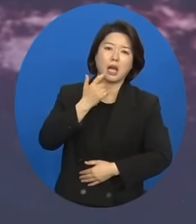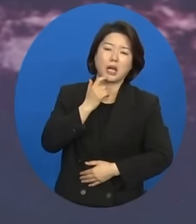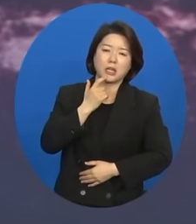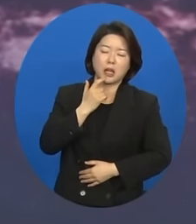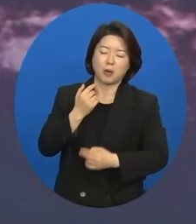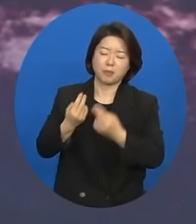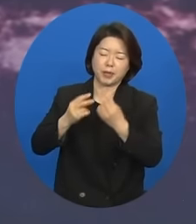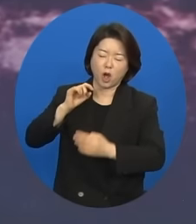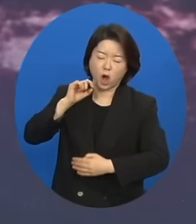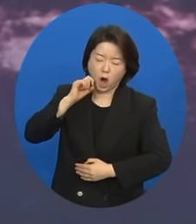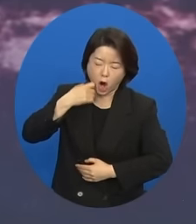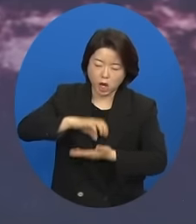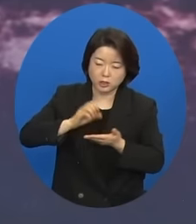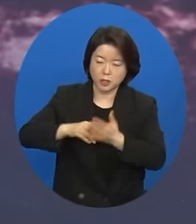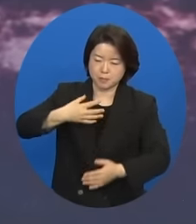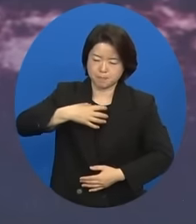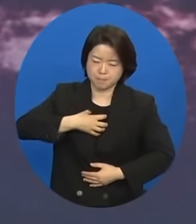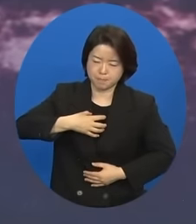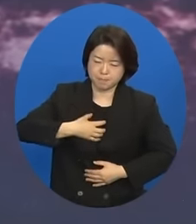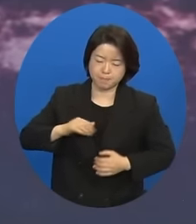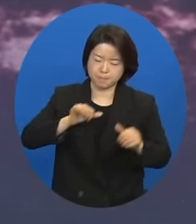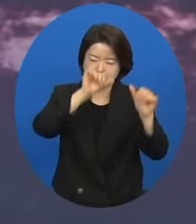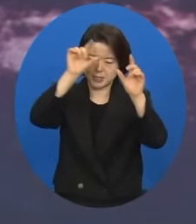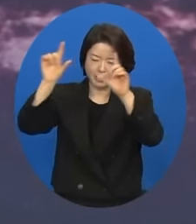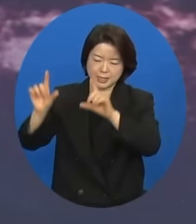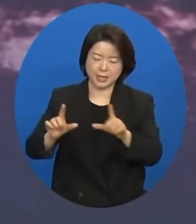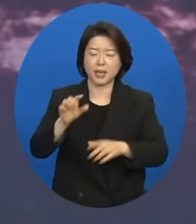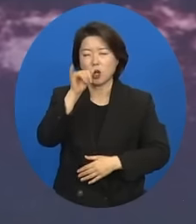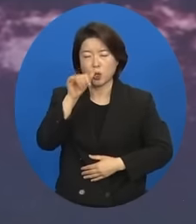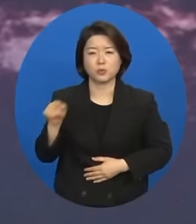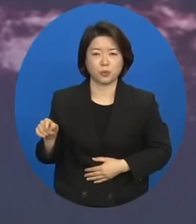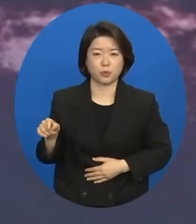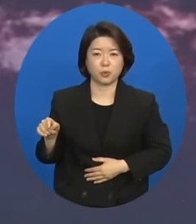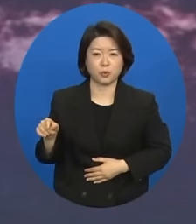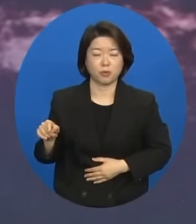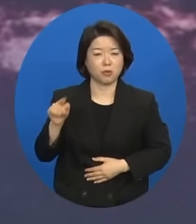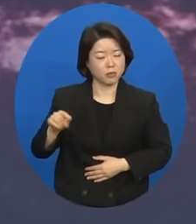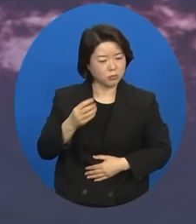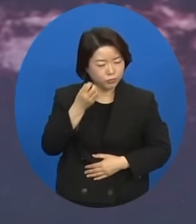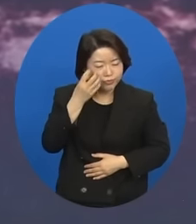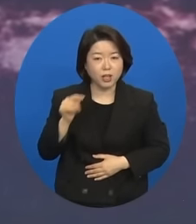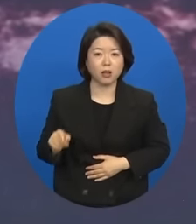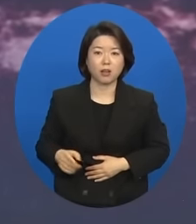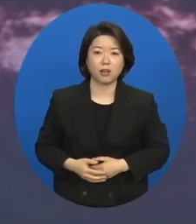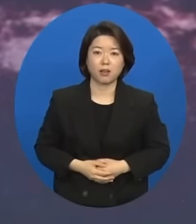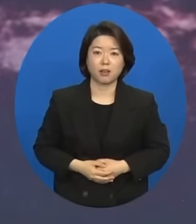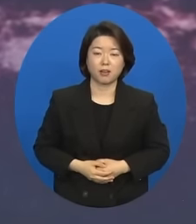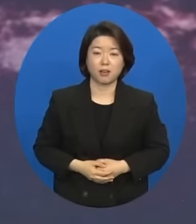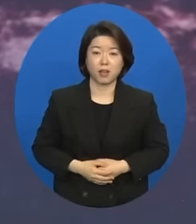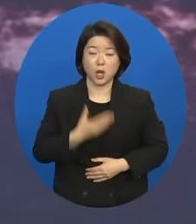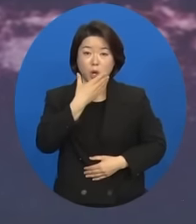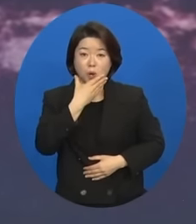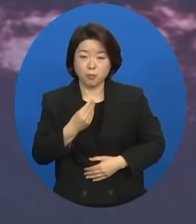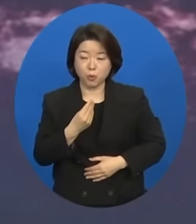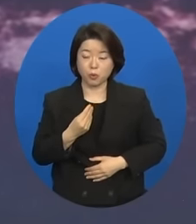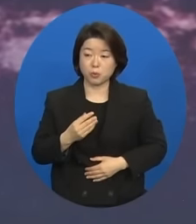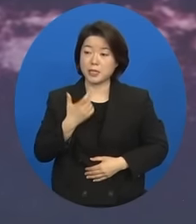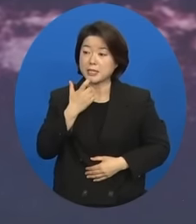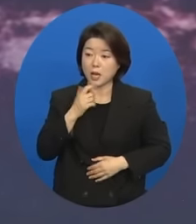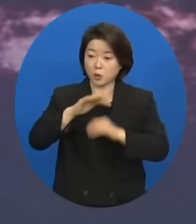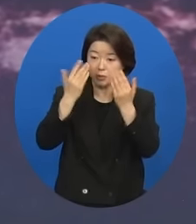없이 험난한 인생 여정을 살게 됩니다 이것이 이상한 거예요 복은 야곱이 다